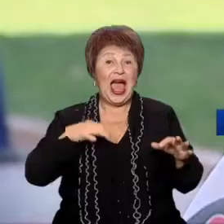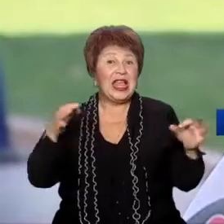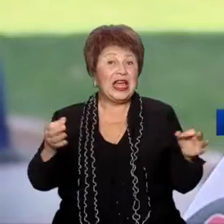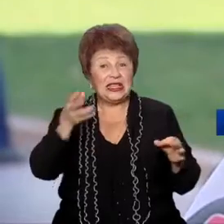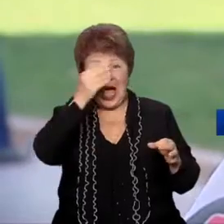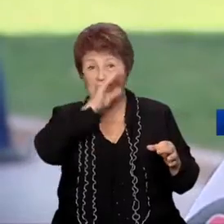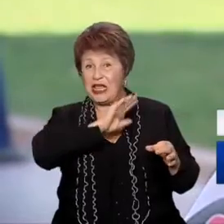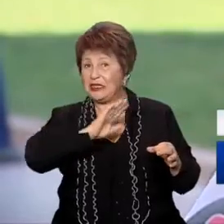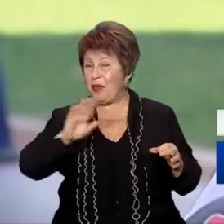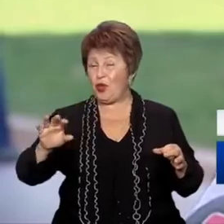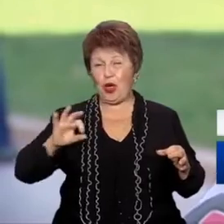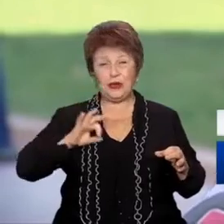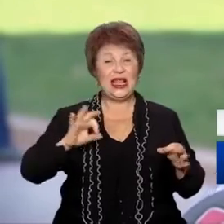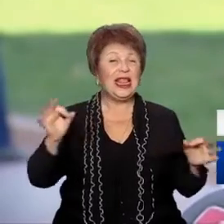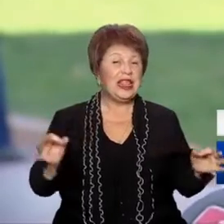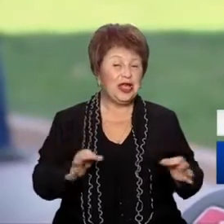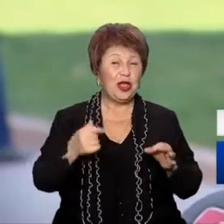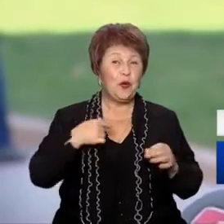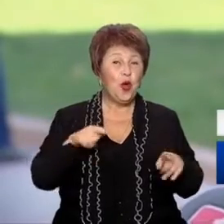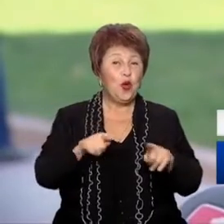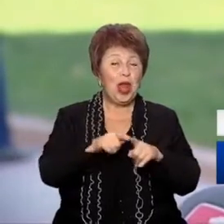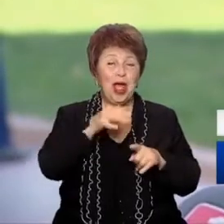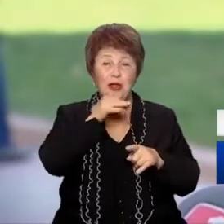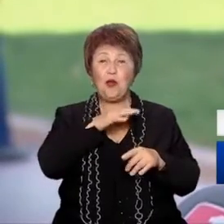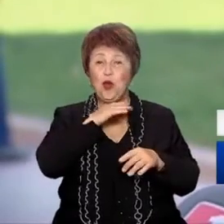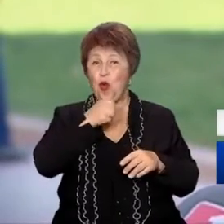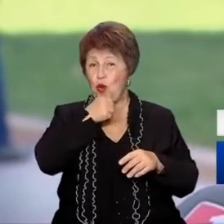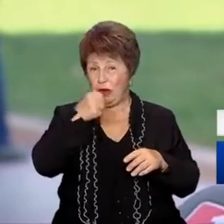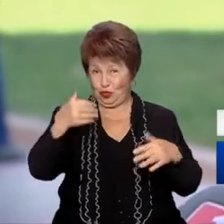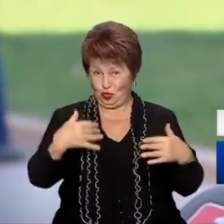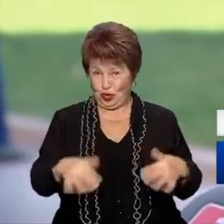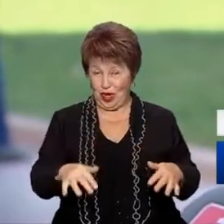не забуду комсомол. Никогда. Мне уже столько лет. Но я